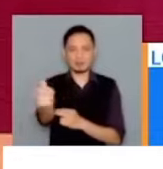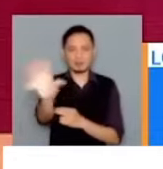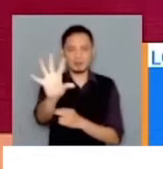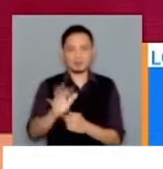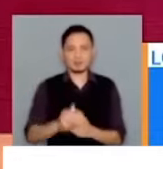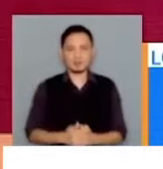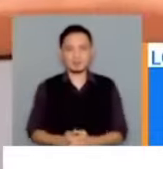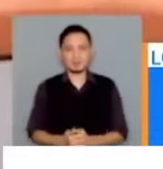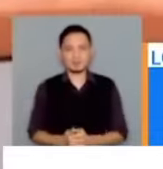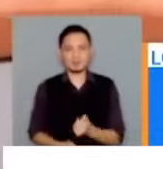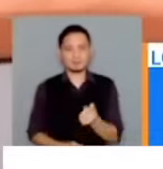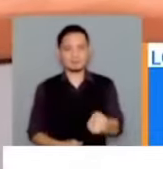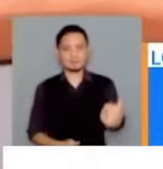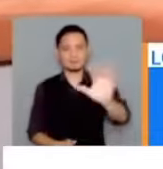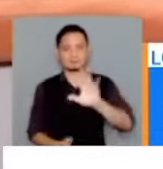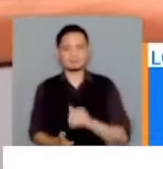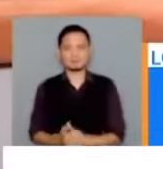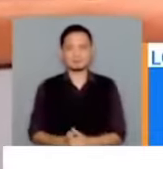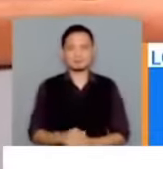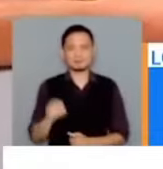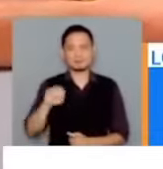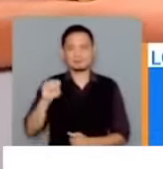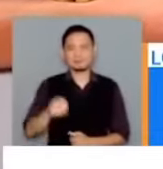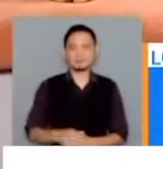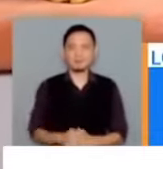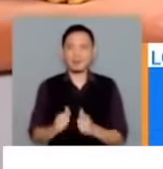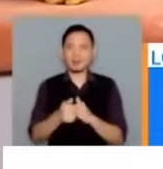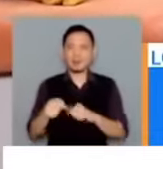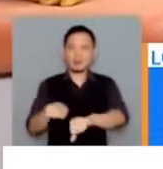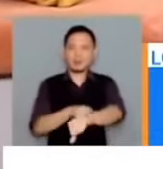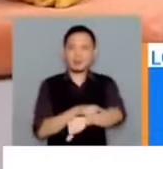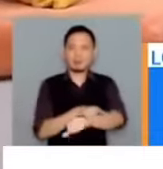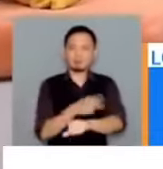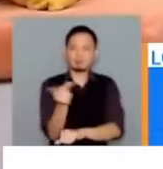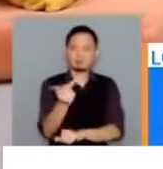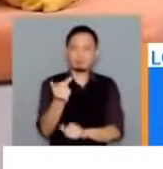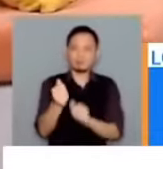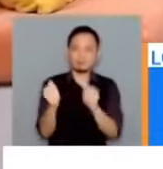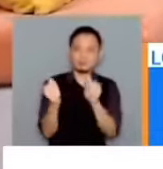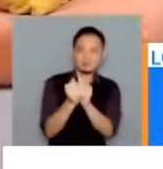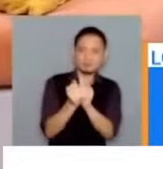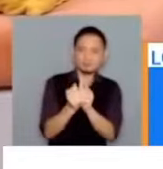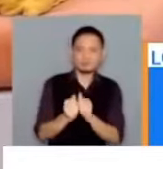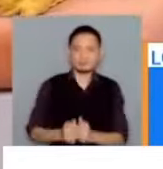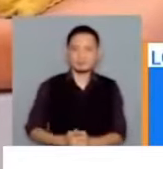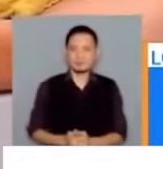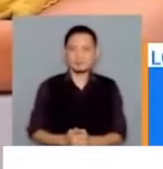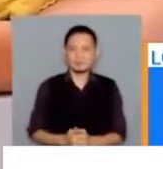Good morning! Mark and Jelay, gaano na kayo katagal? At saka, yung love niyo sa isa't isa,